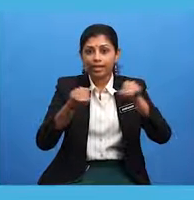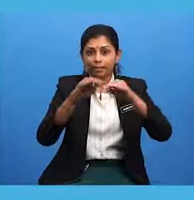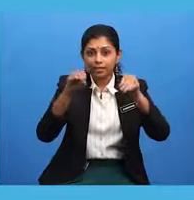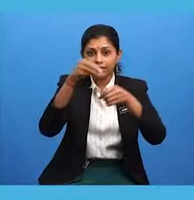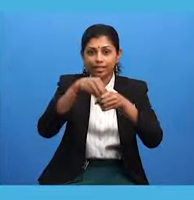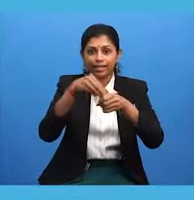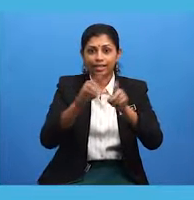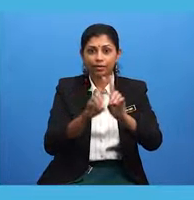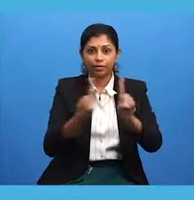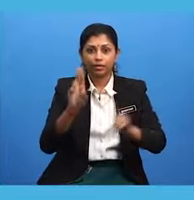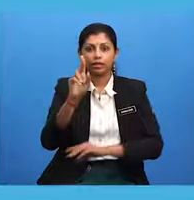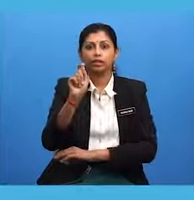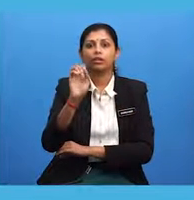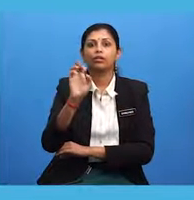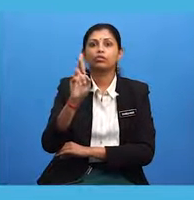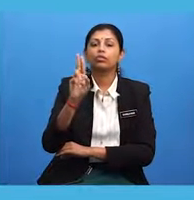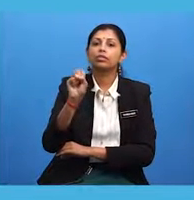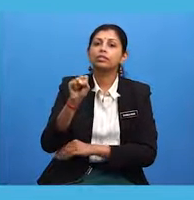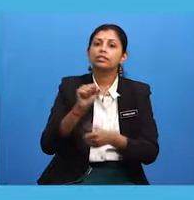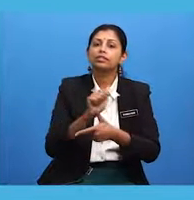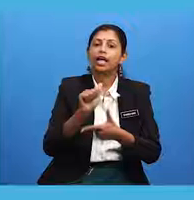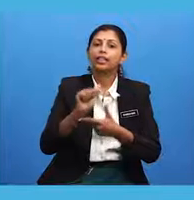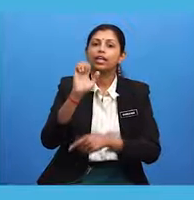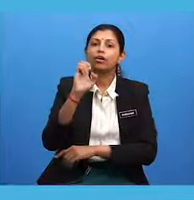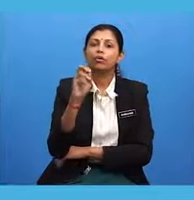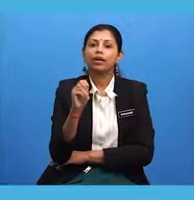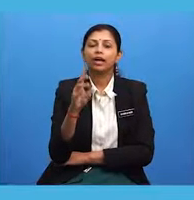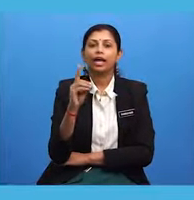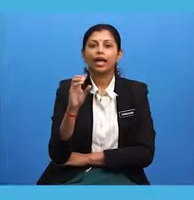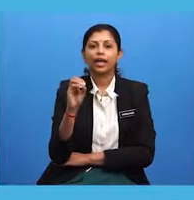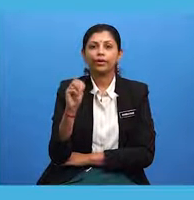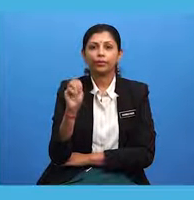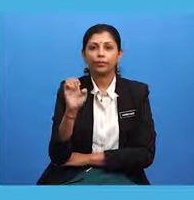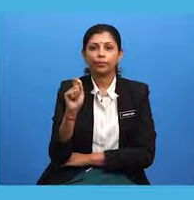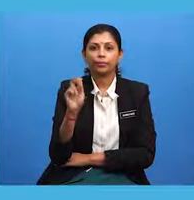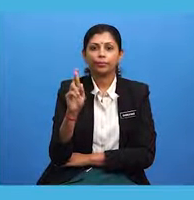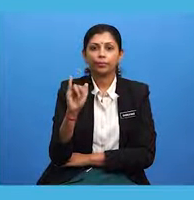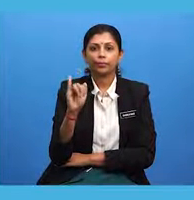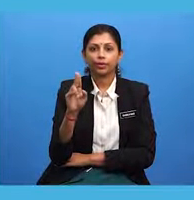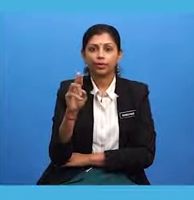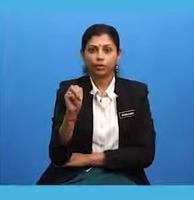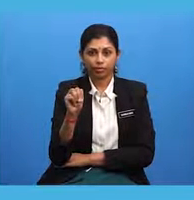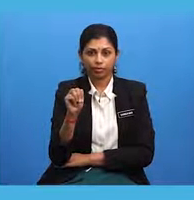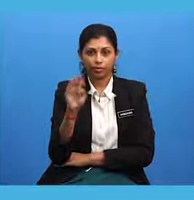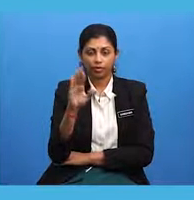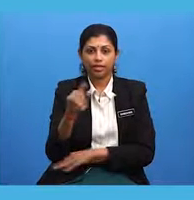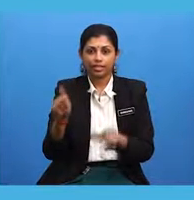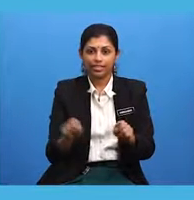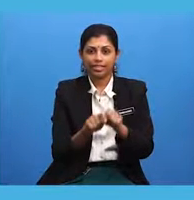uterus atau dikenali sebagai endometrium yang disertai